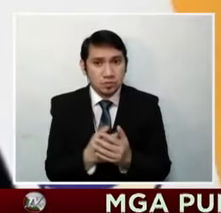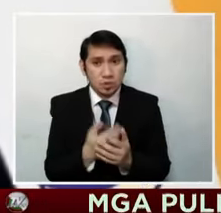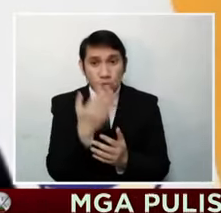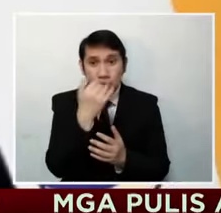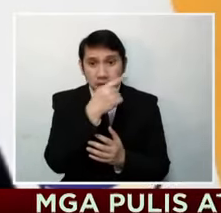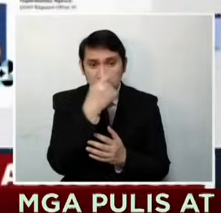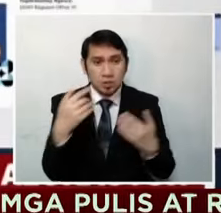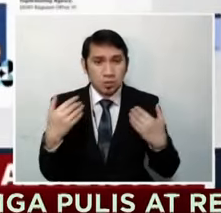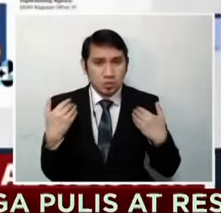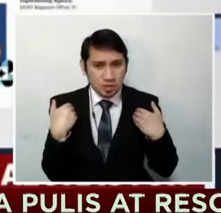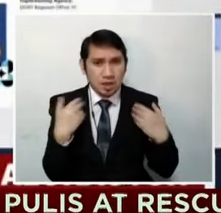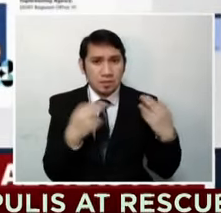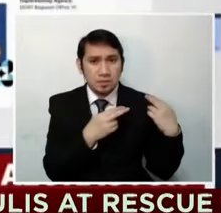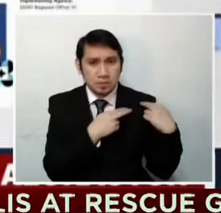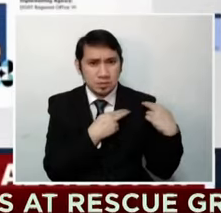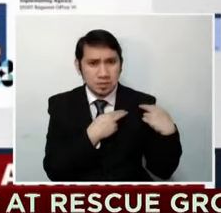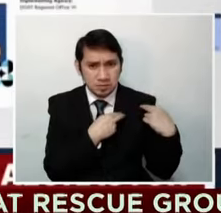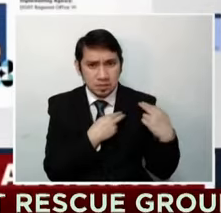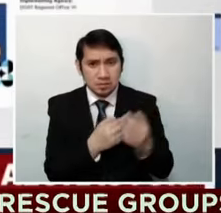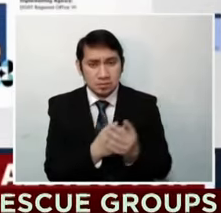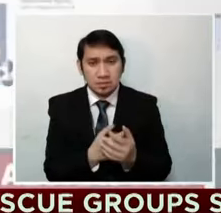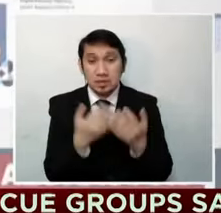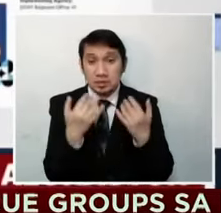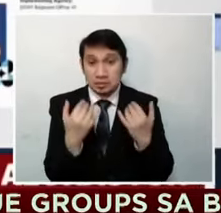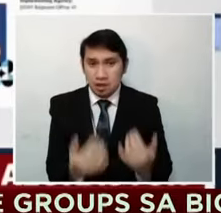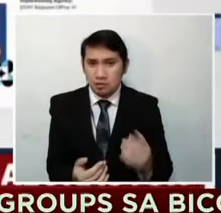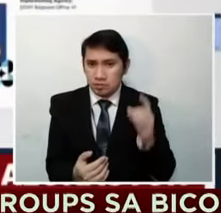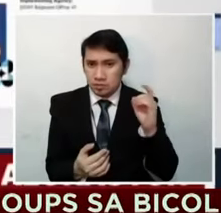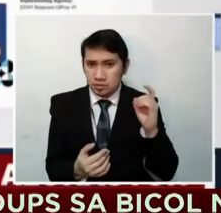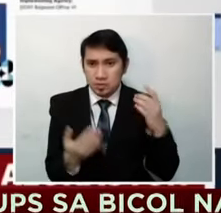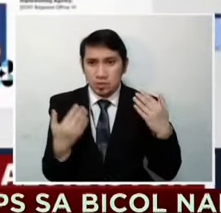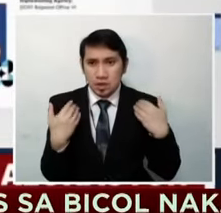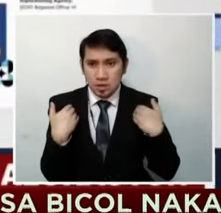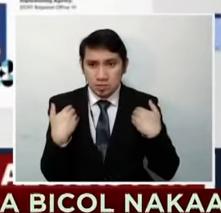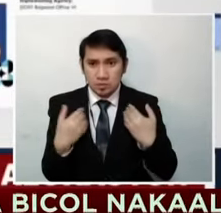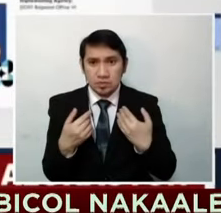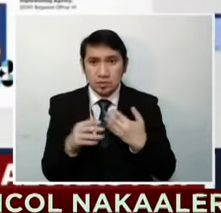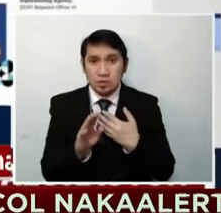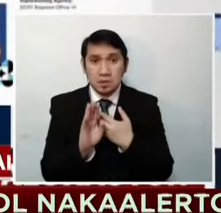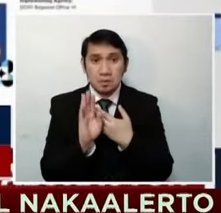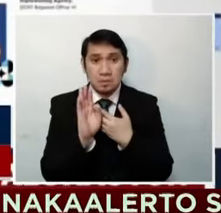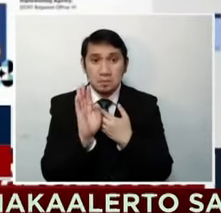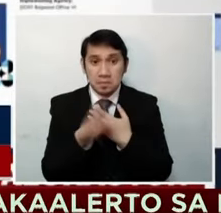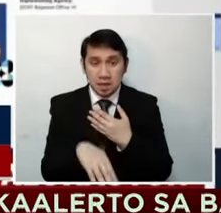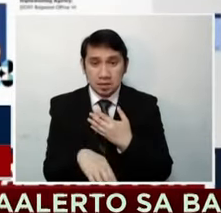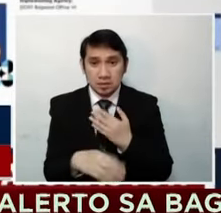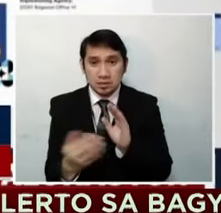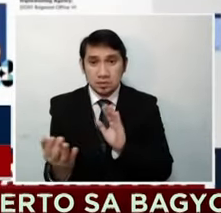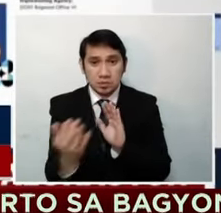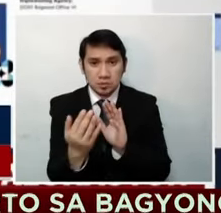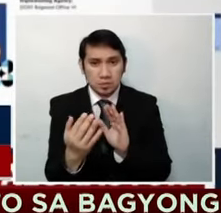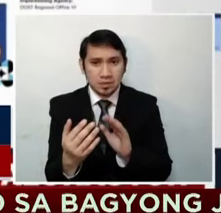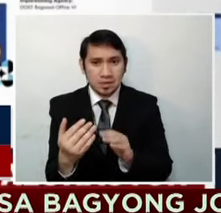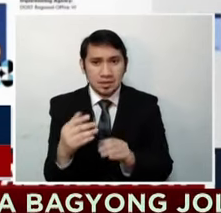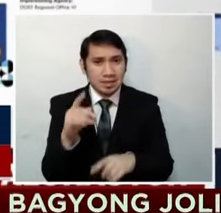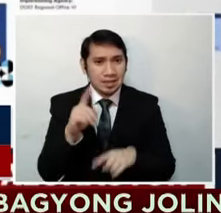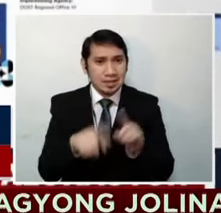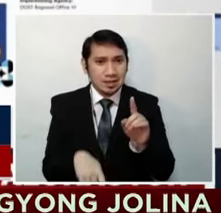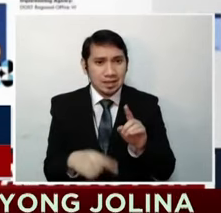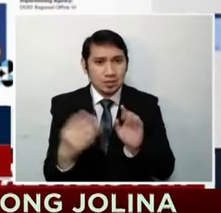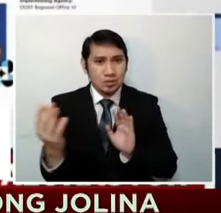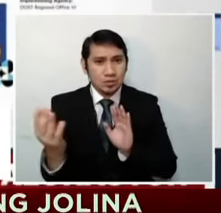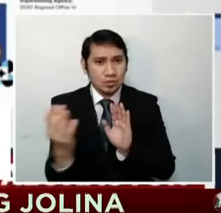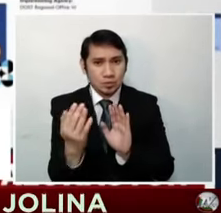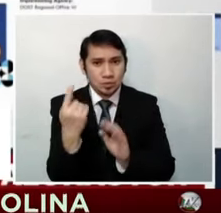take accountability for it. Dapat sa lalong madaling panahon, bumalik na tayo sa face-to-face. Hindi na natin kaya ng isa pang taon na walang